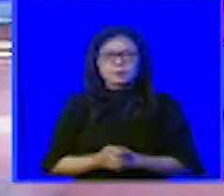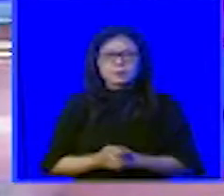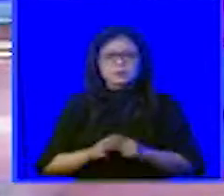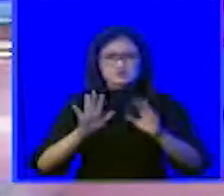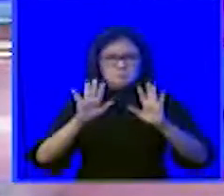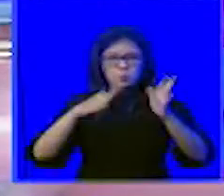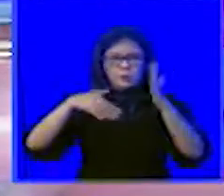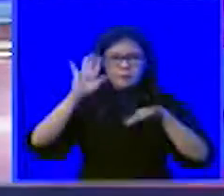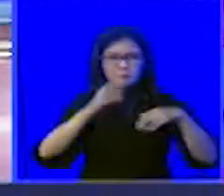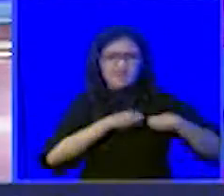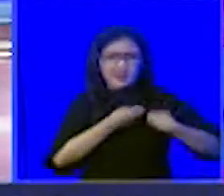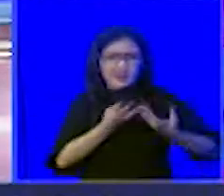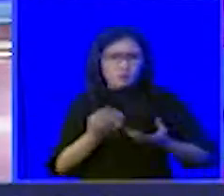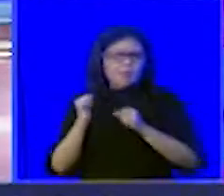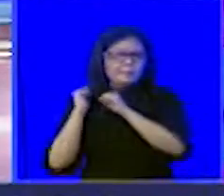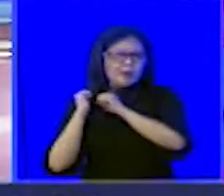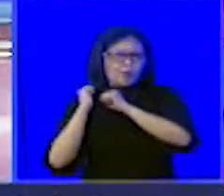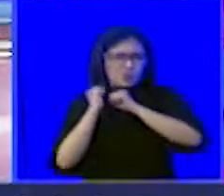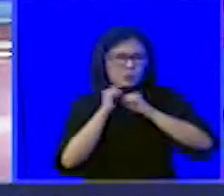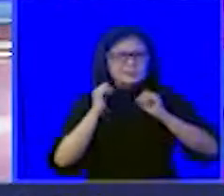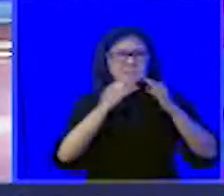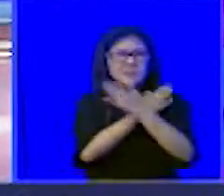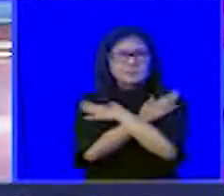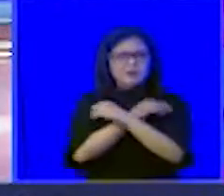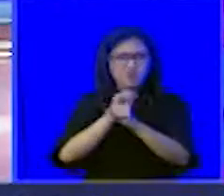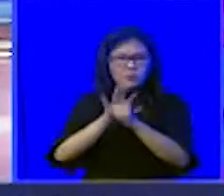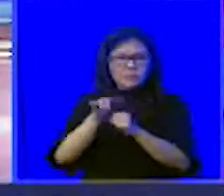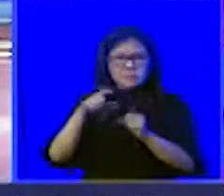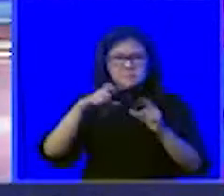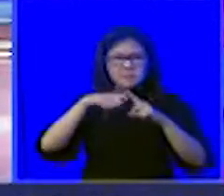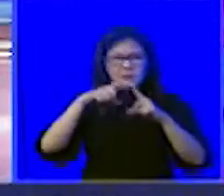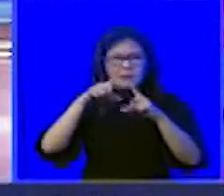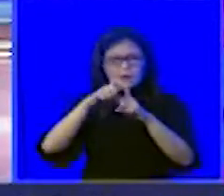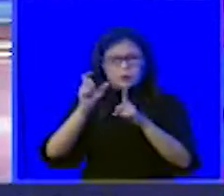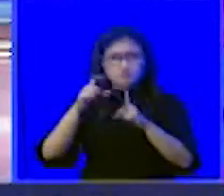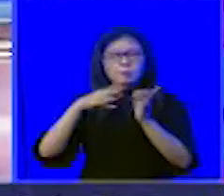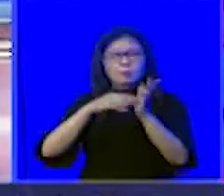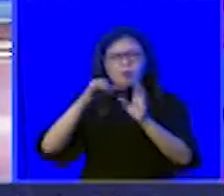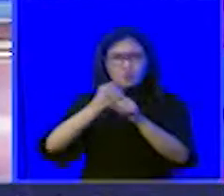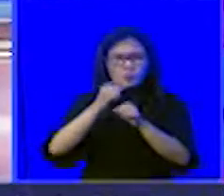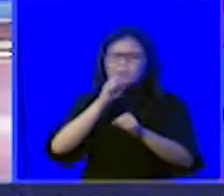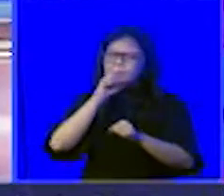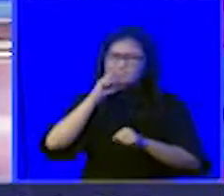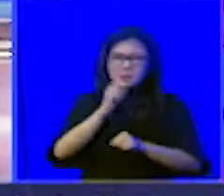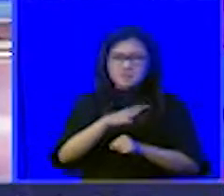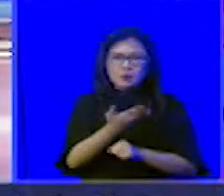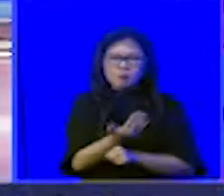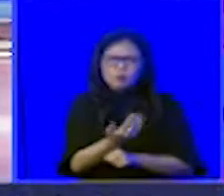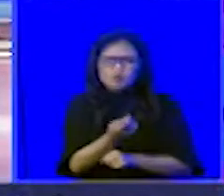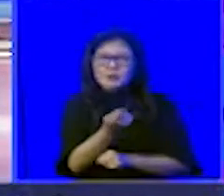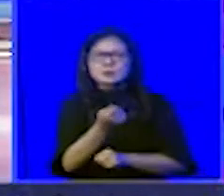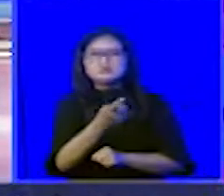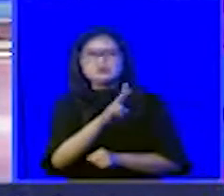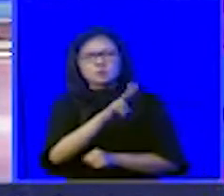Mirsa, puluhan relawan pemikul jenazah COVID-19 di TPU Cikadut masih mogok kerja. Mereka membantah melakukan pungutan liar sebesar 2 juta rupiah pada